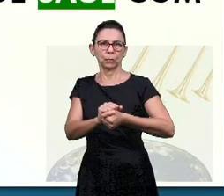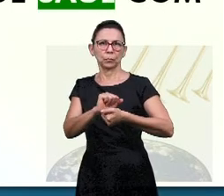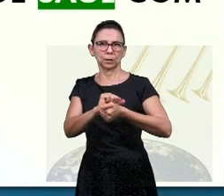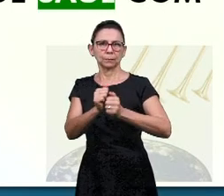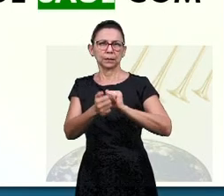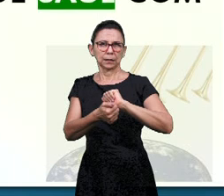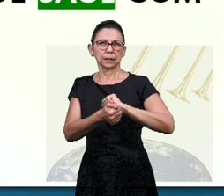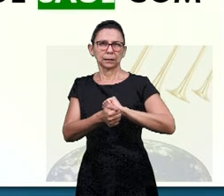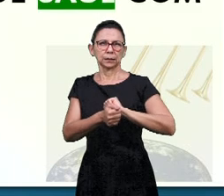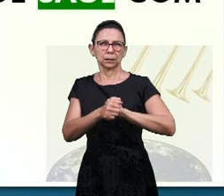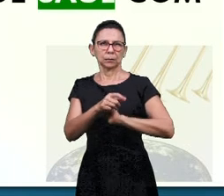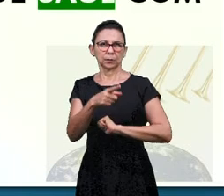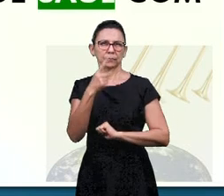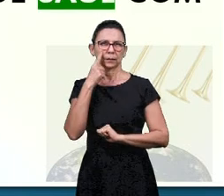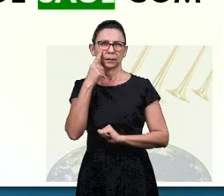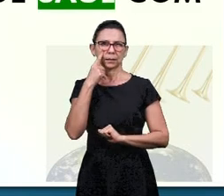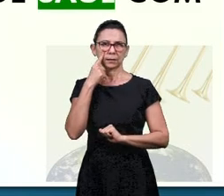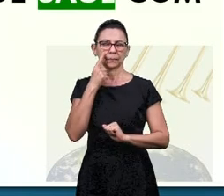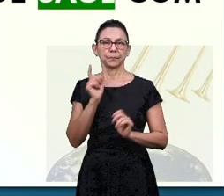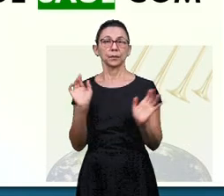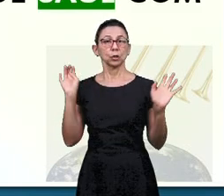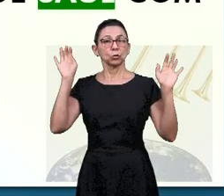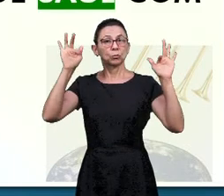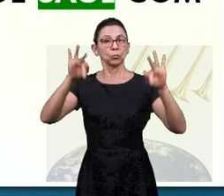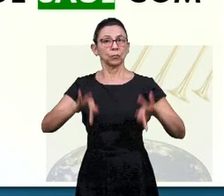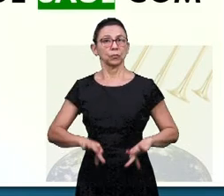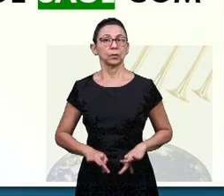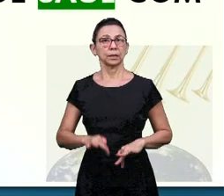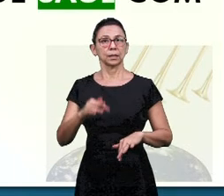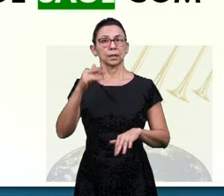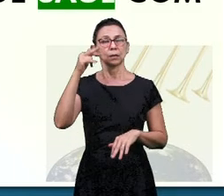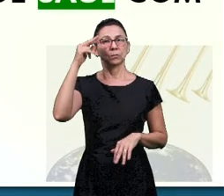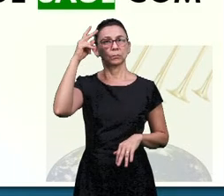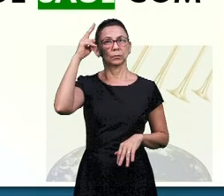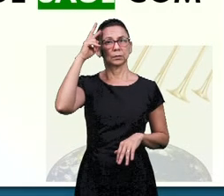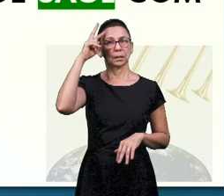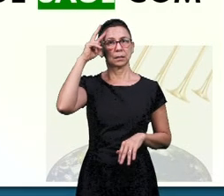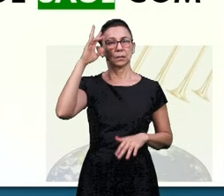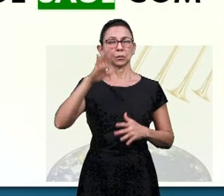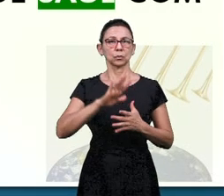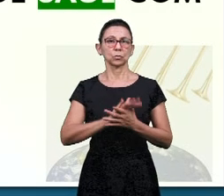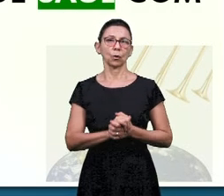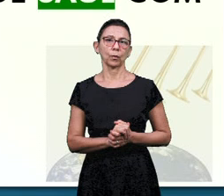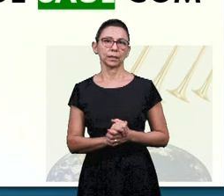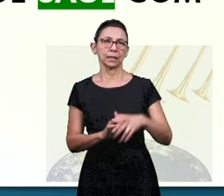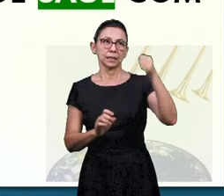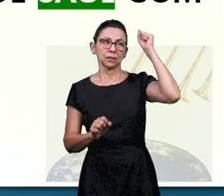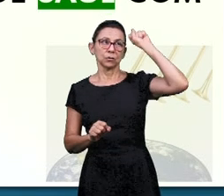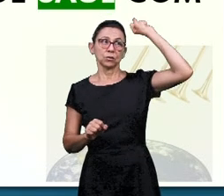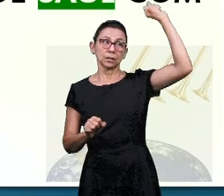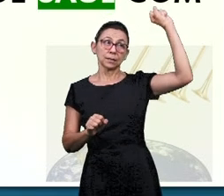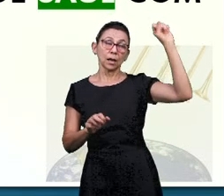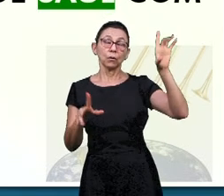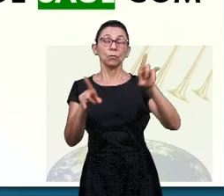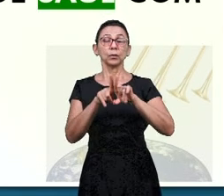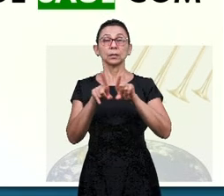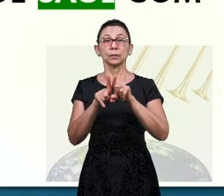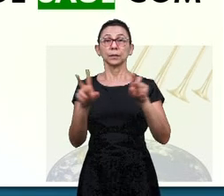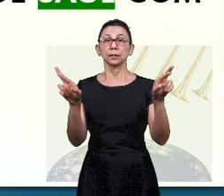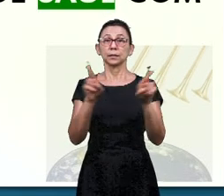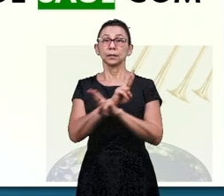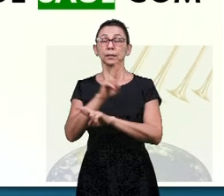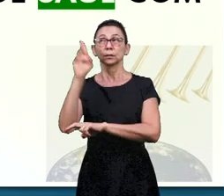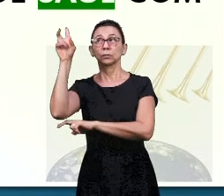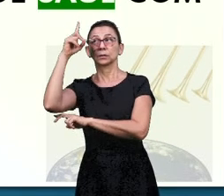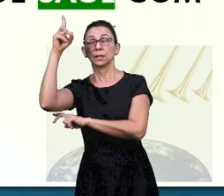vous comprenez la question. La fin de l'histoire de Saül avec la fin des jours de David vérifiée dans le